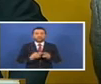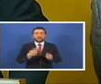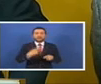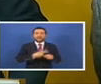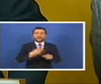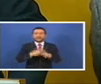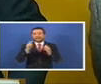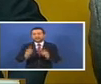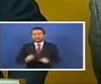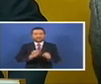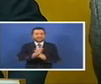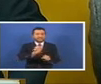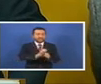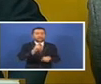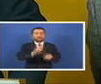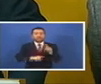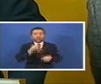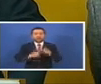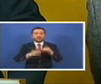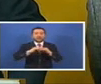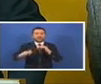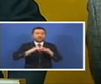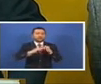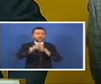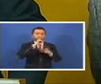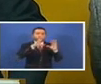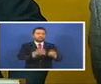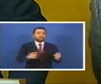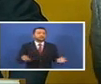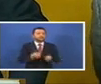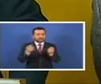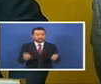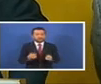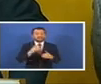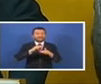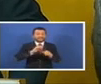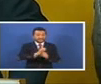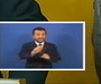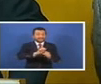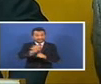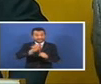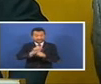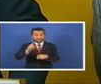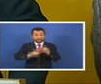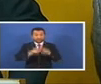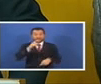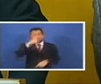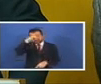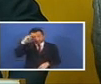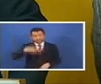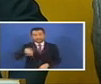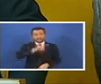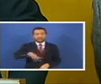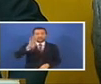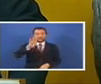denendi. Şiddet politikalarıyla halklar susturulmaya çalışıldı. Şiddet politikalarıyla emekçiler,